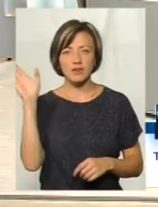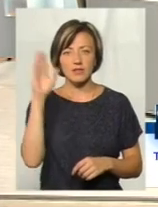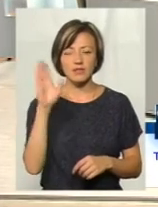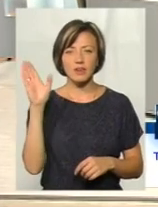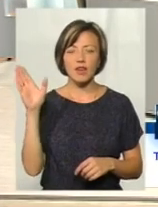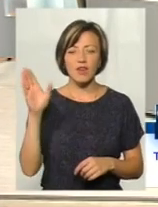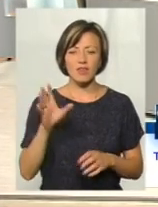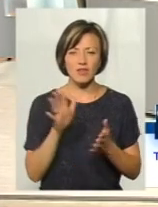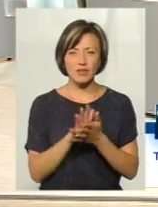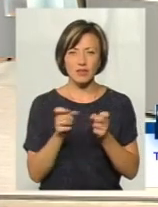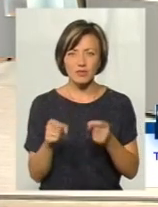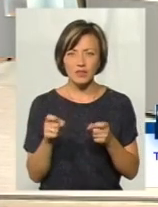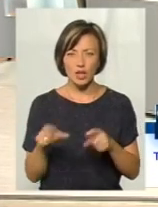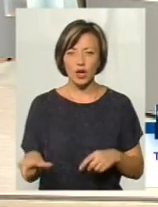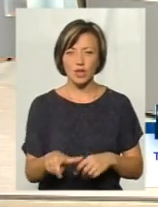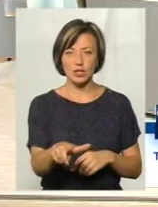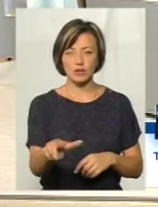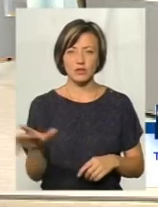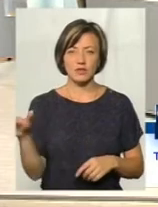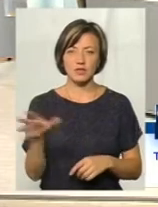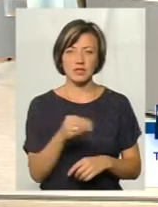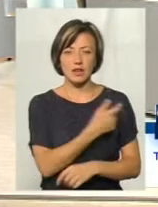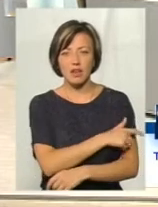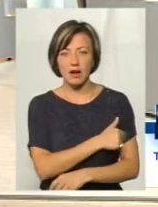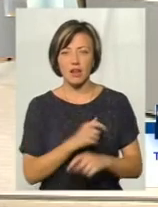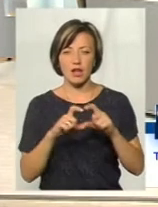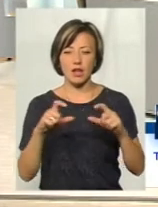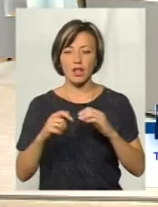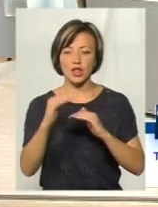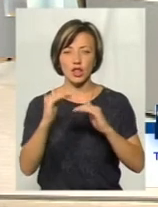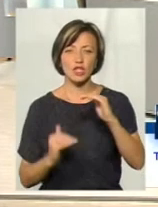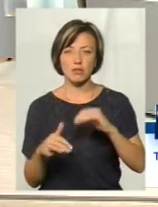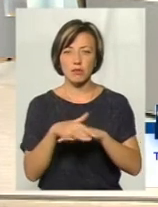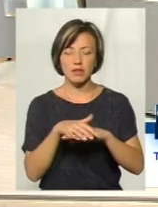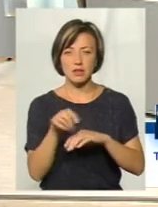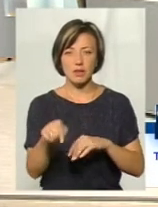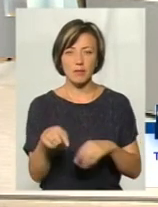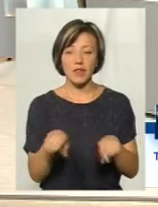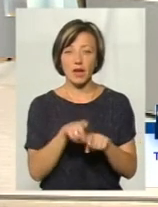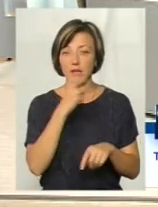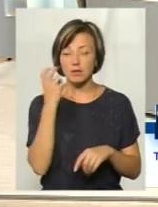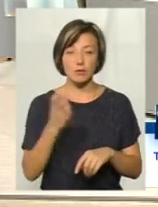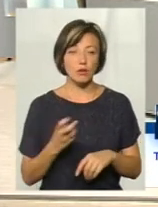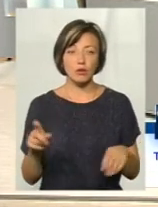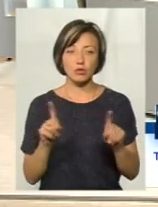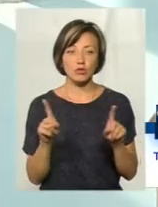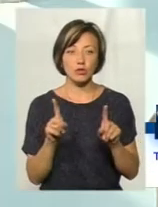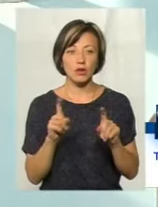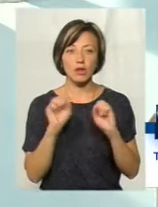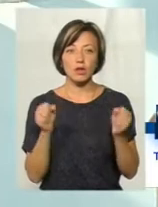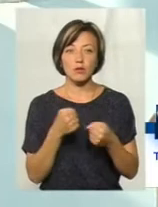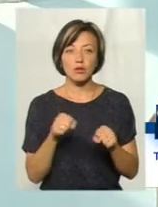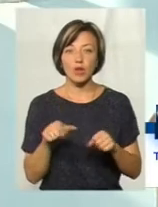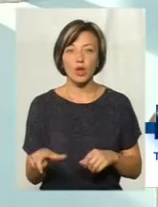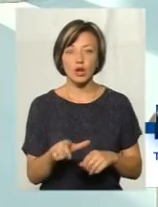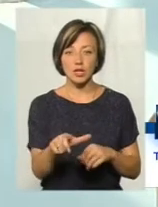з лікарень, все стікає в річку Сльотич, от нижче базара. І там такий смолик, що не може до річки